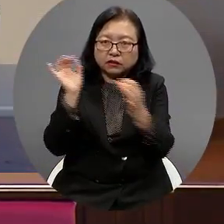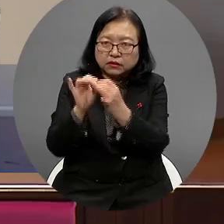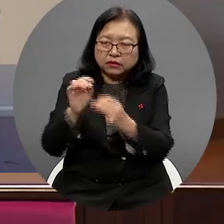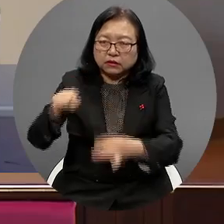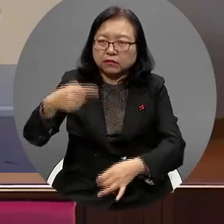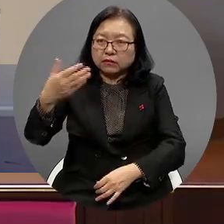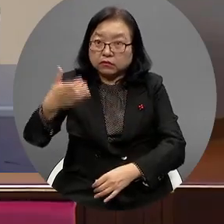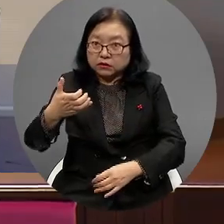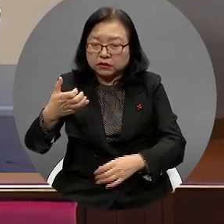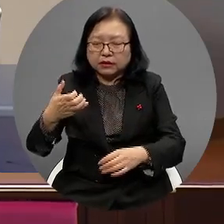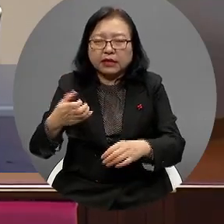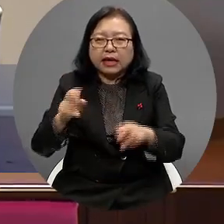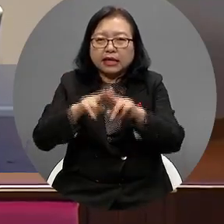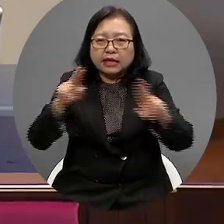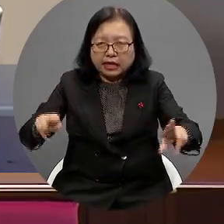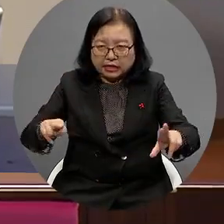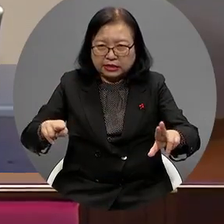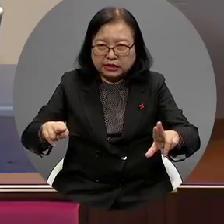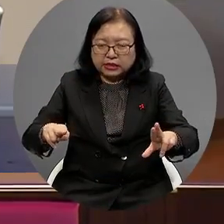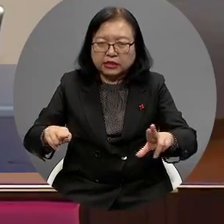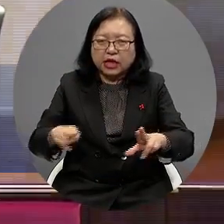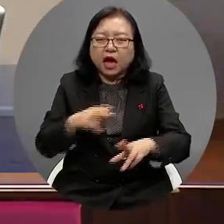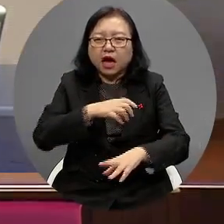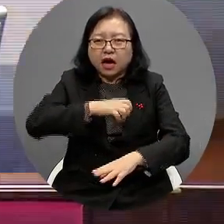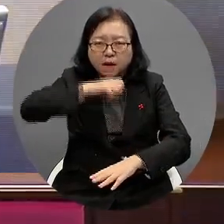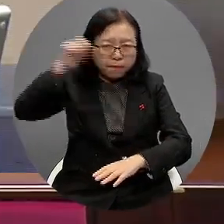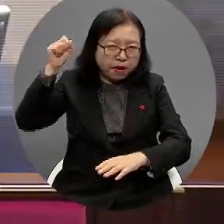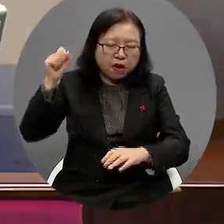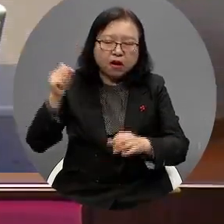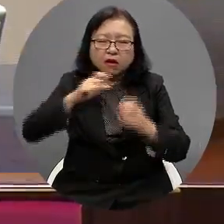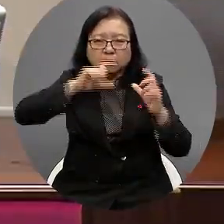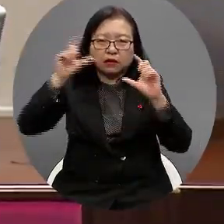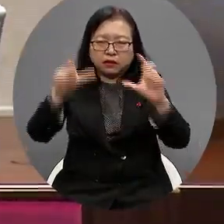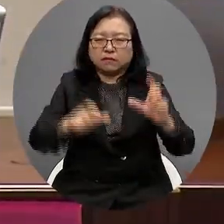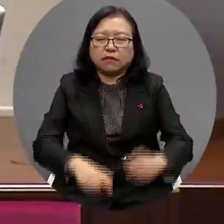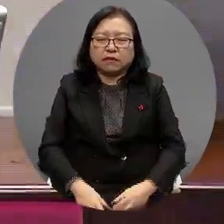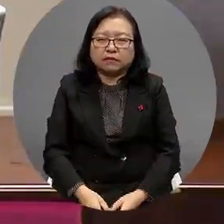해제 요구 결의안은 가결되었음을 선포합니다.